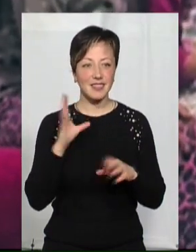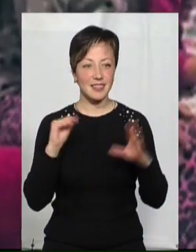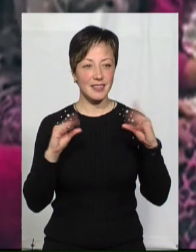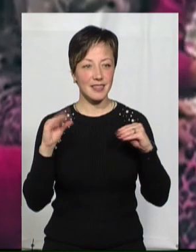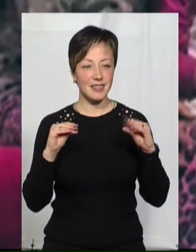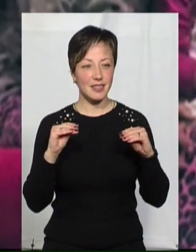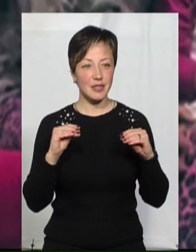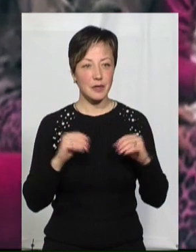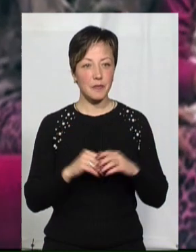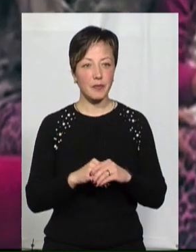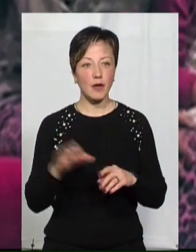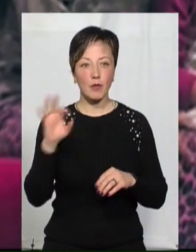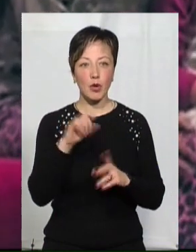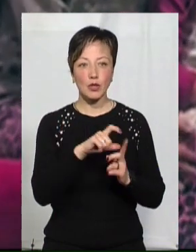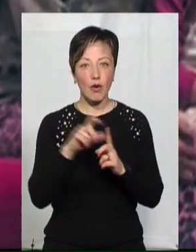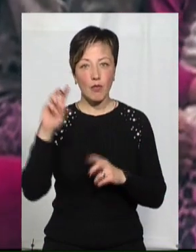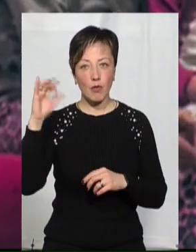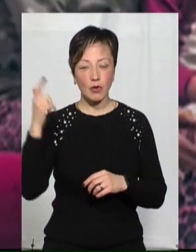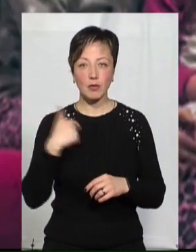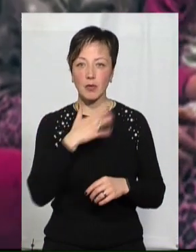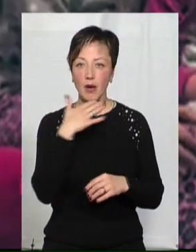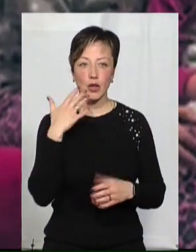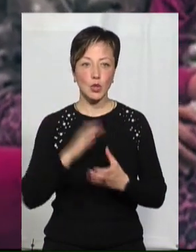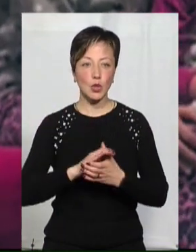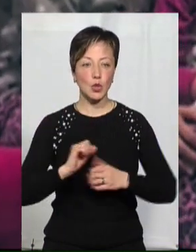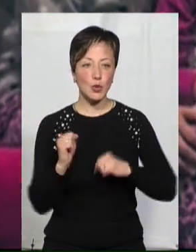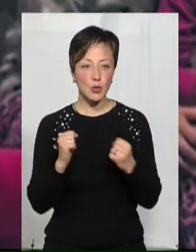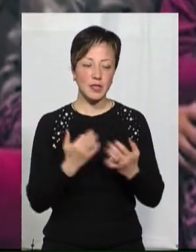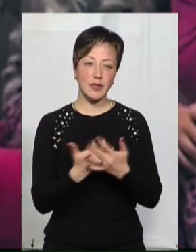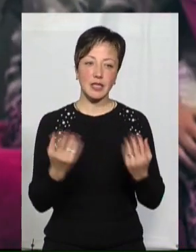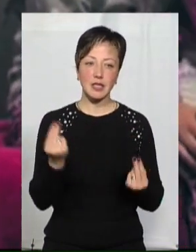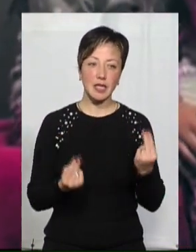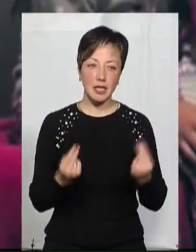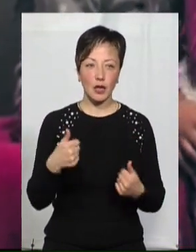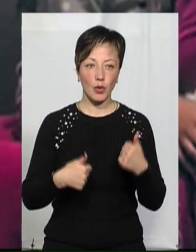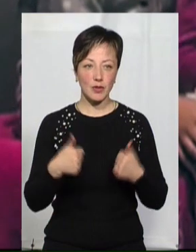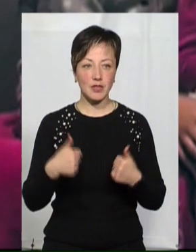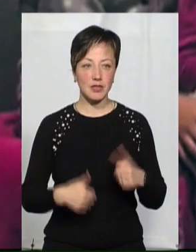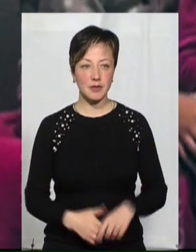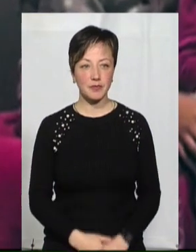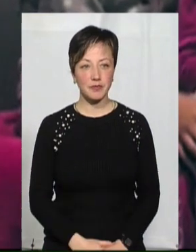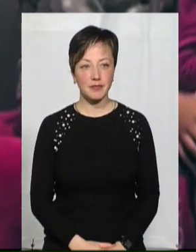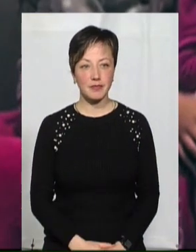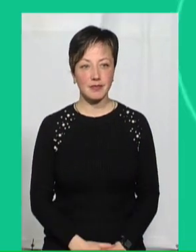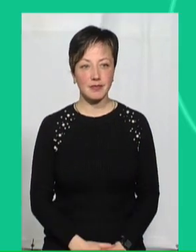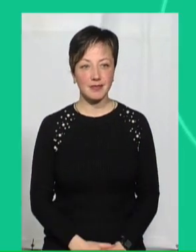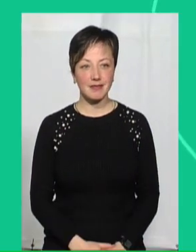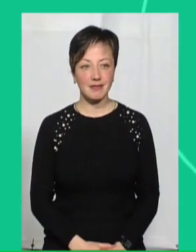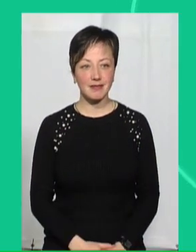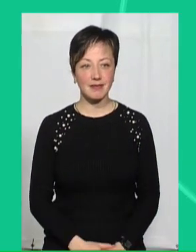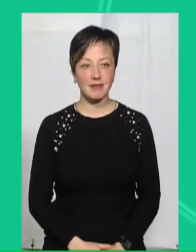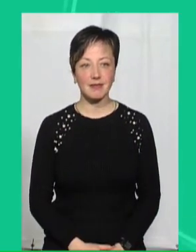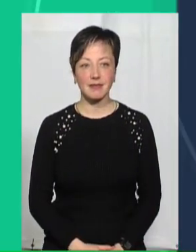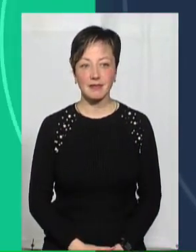про Слово Боже. І там у мене багато друзів, там різні ігри, конкурси і все.